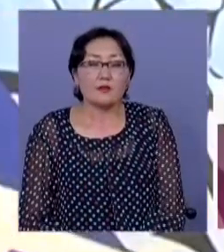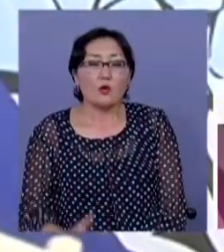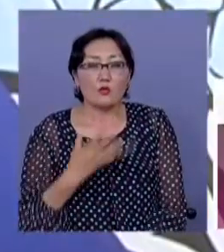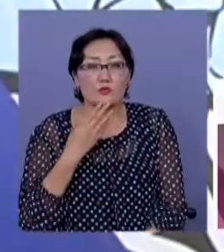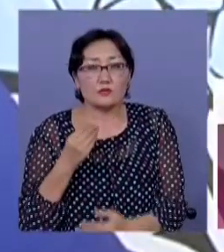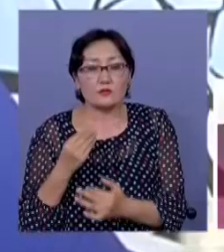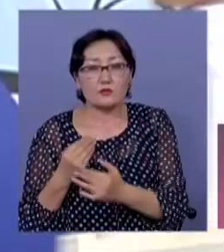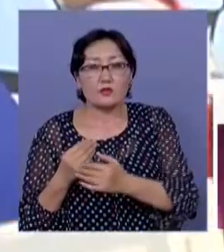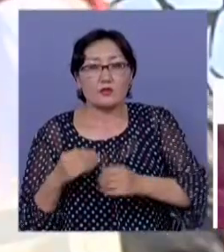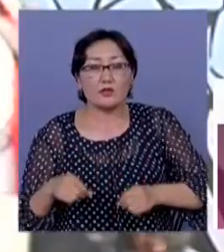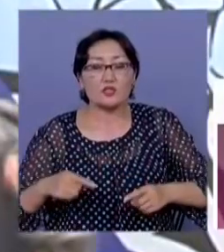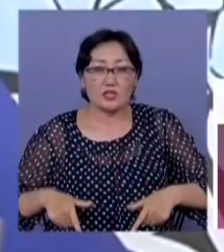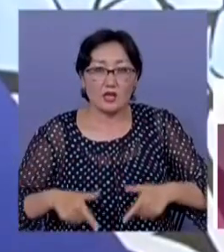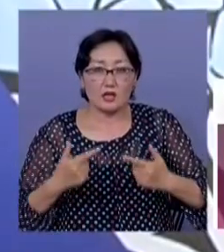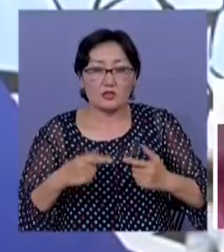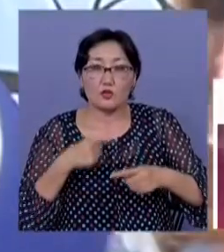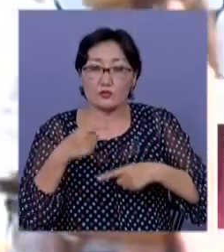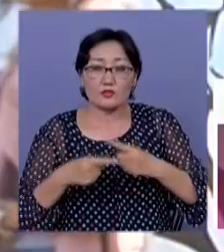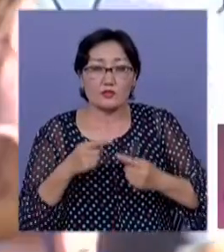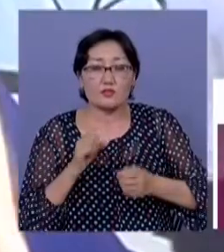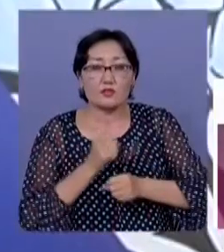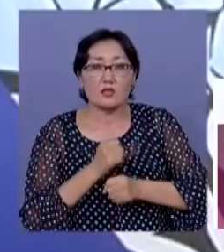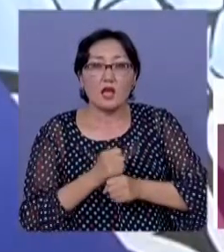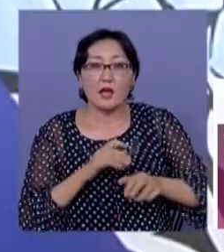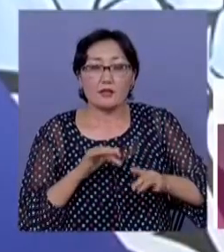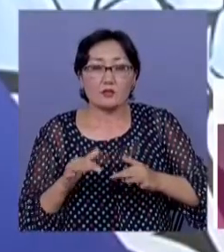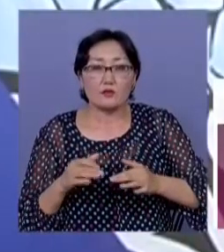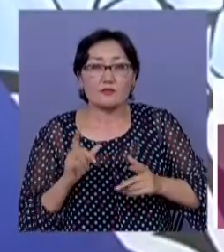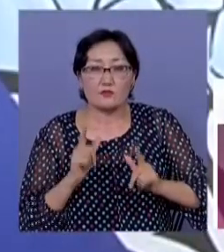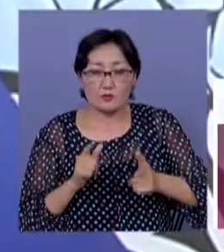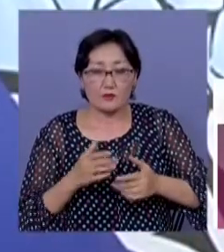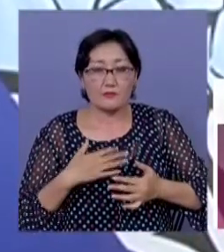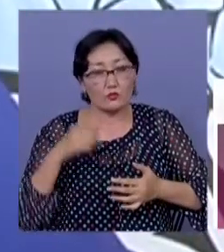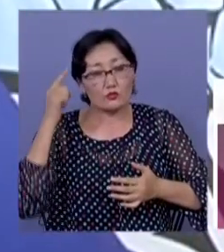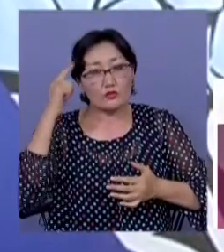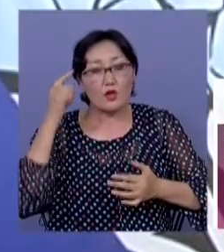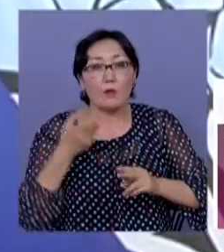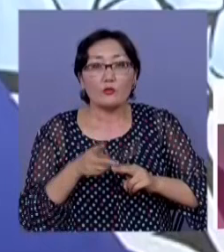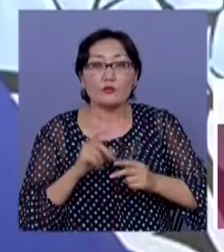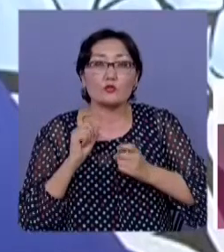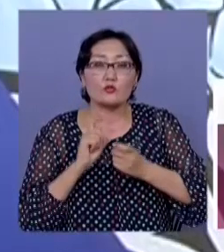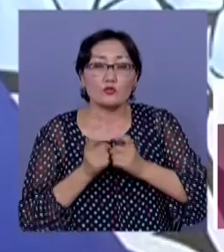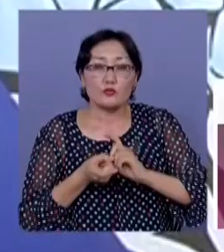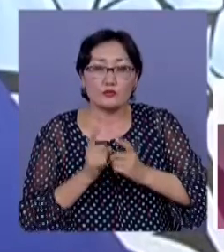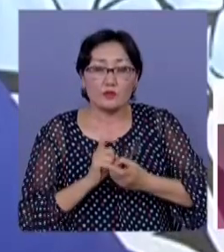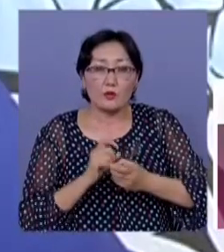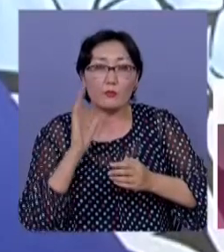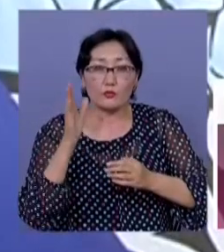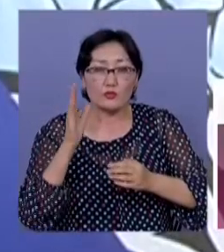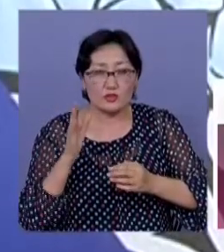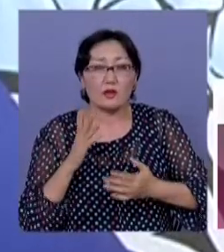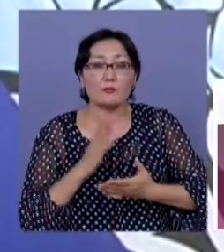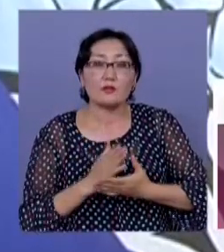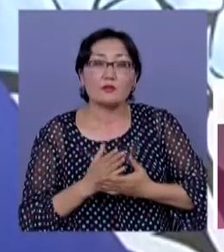күресіміздің жаңғырту жолында жасалатқан әрекет, шынымен мен ойлайым, бұл күрестің болашағы зор